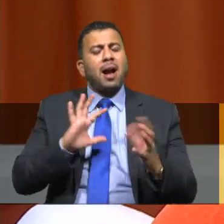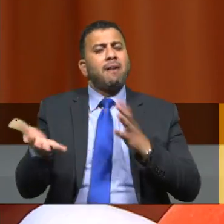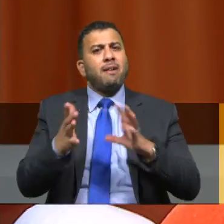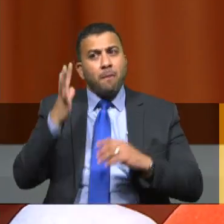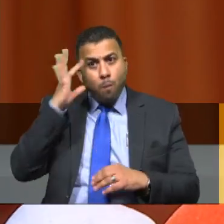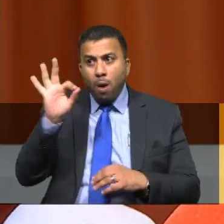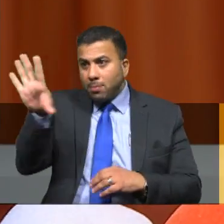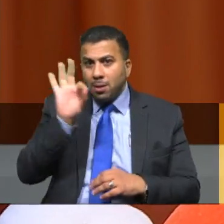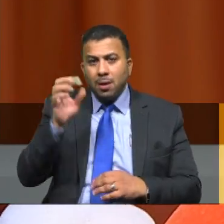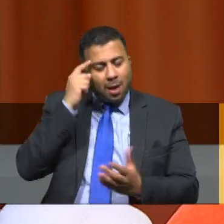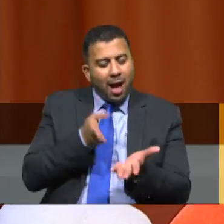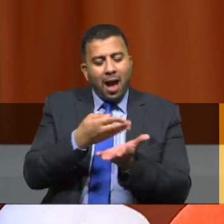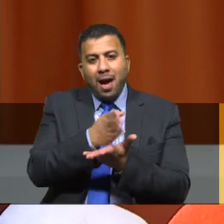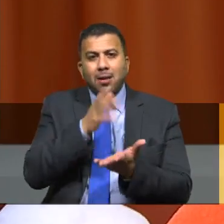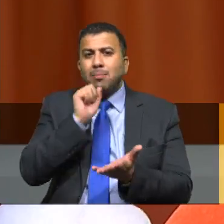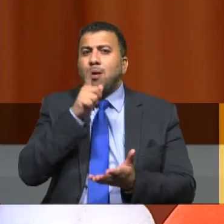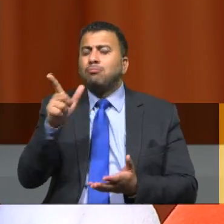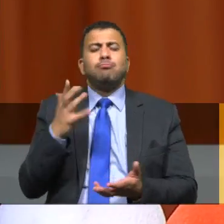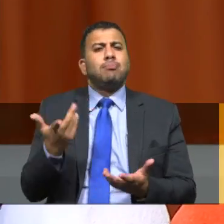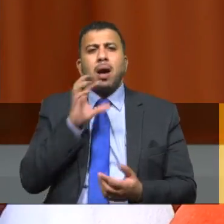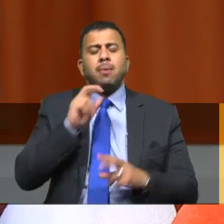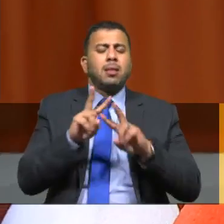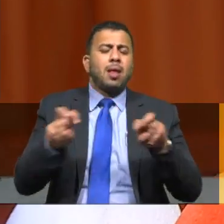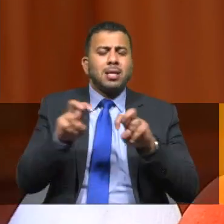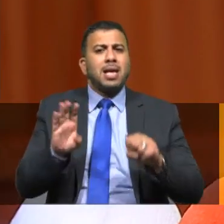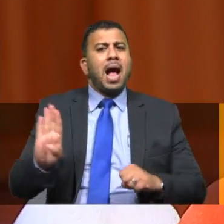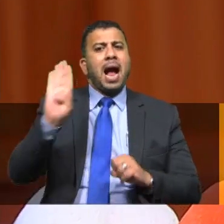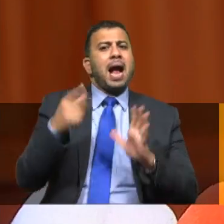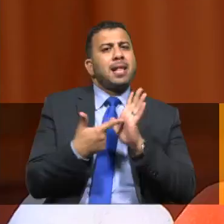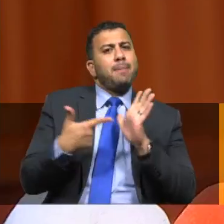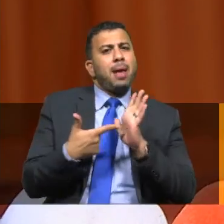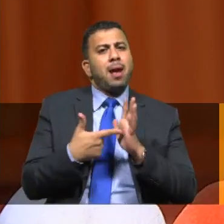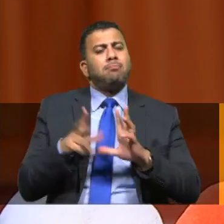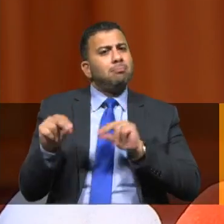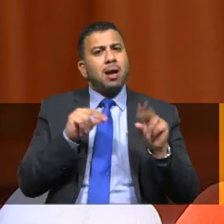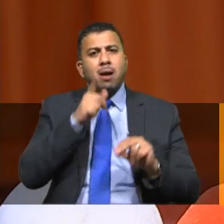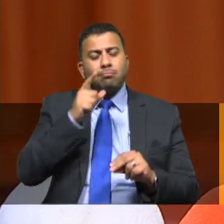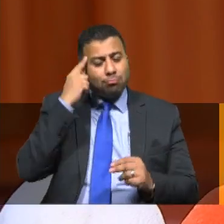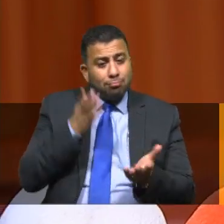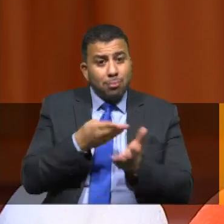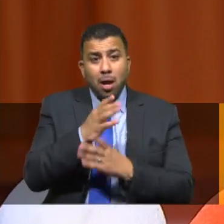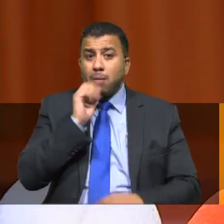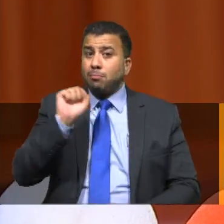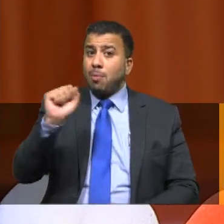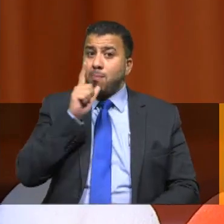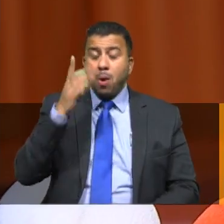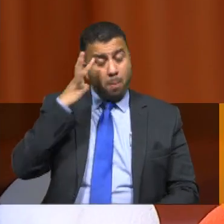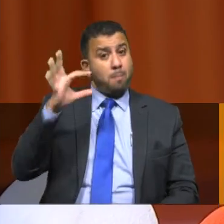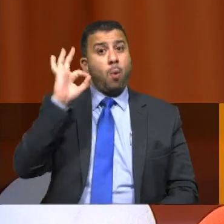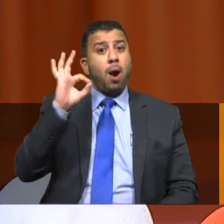المواهب، خارطة الطريق يكون هناك دراسات أكاديمية، ويكون أيضا هناك هذه الخارطة ستجعل هذه